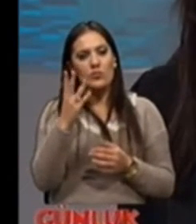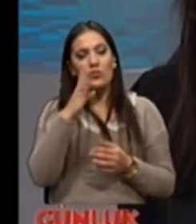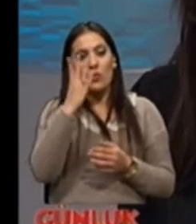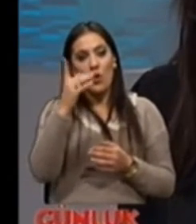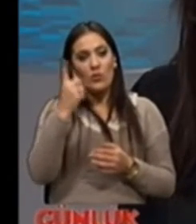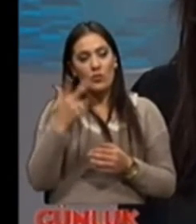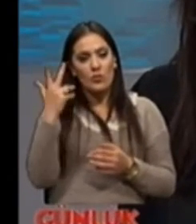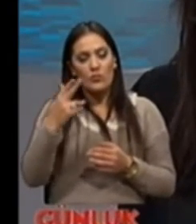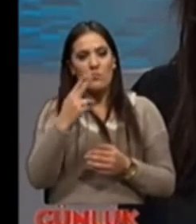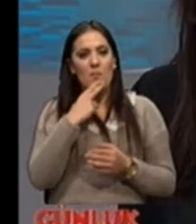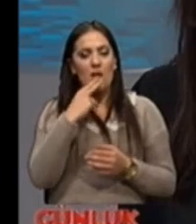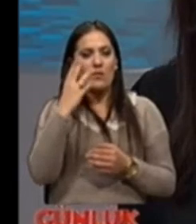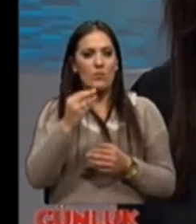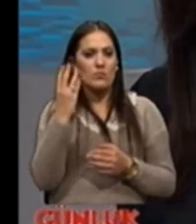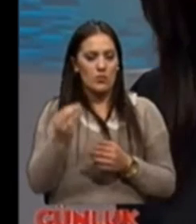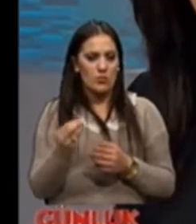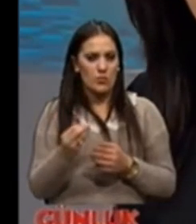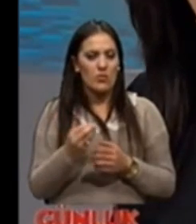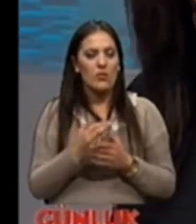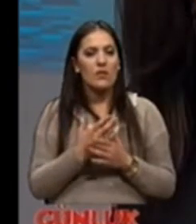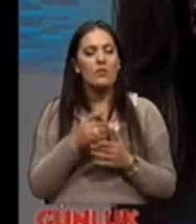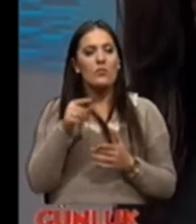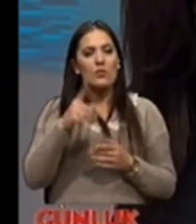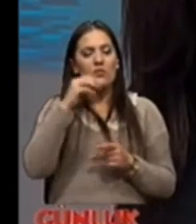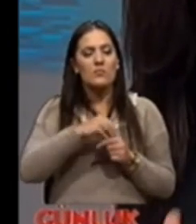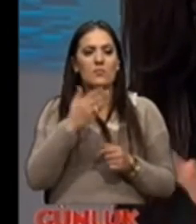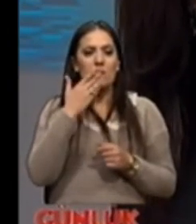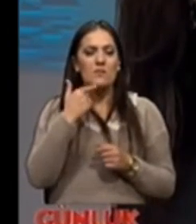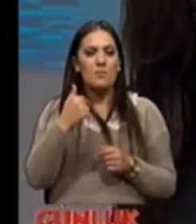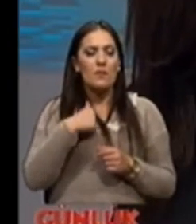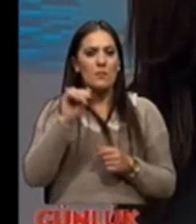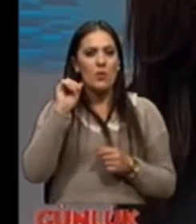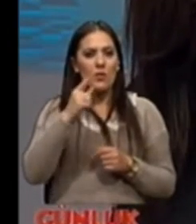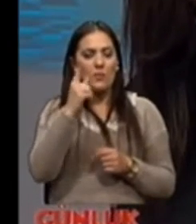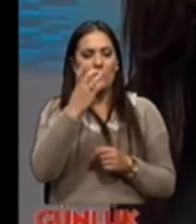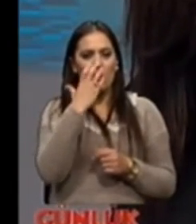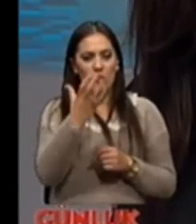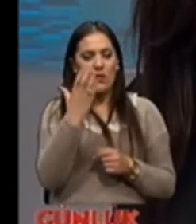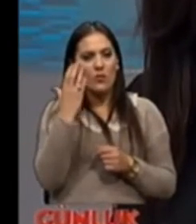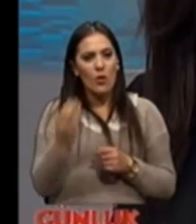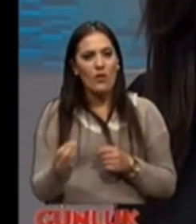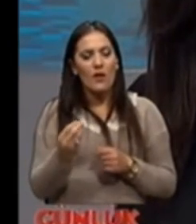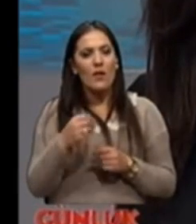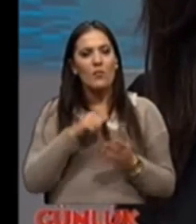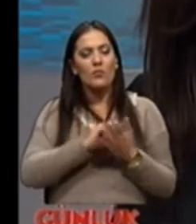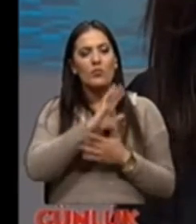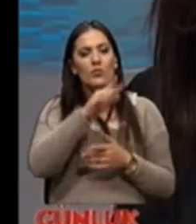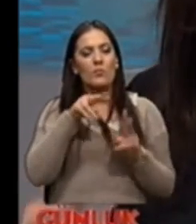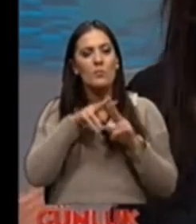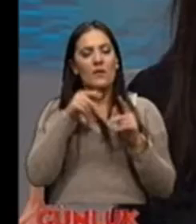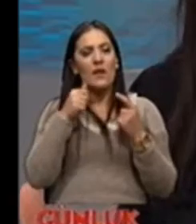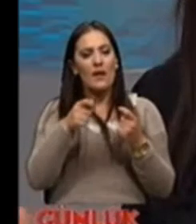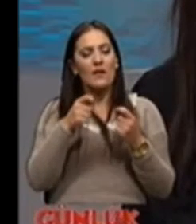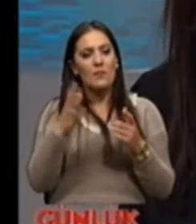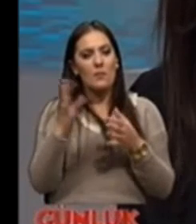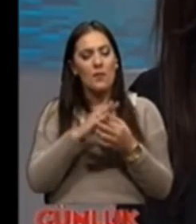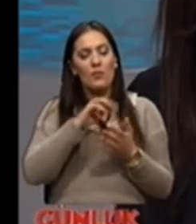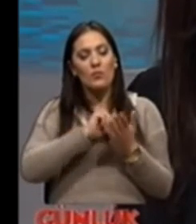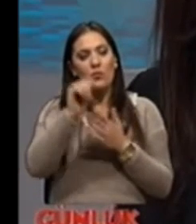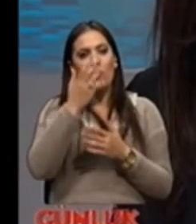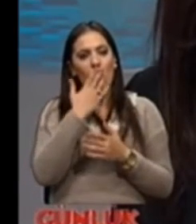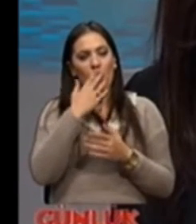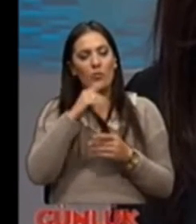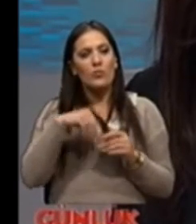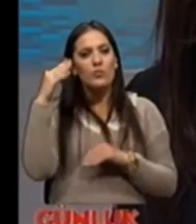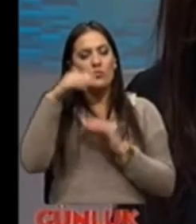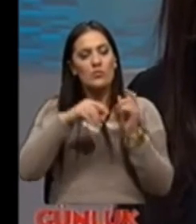olmuş oluyor. Yani bunun için mesela benim önemli bir öneri olarak bütün milli eğitime bağlı, bütün okullarda yüzme havuzlarının